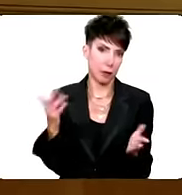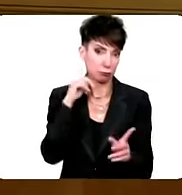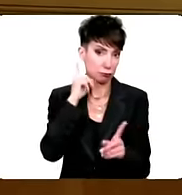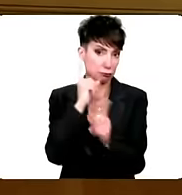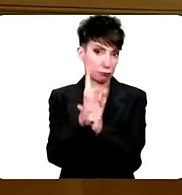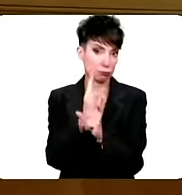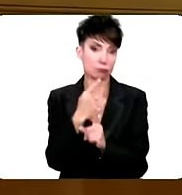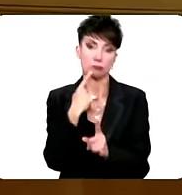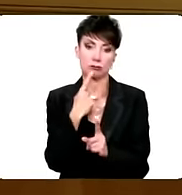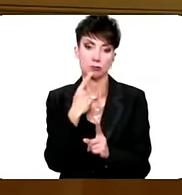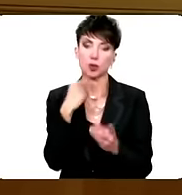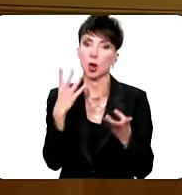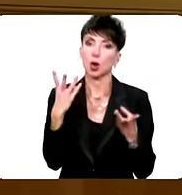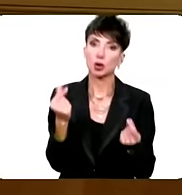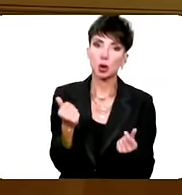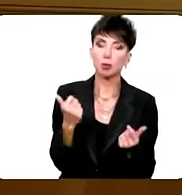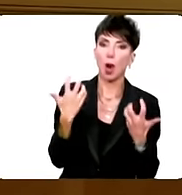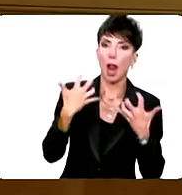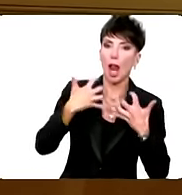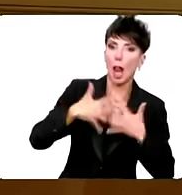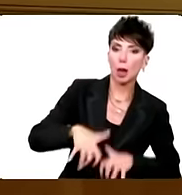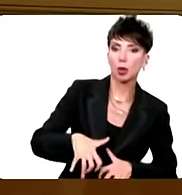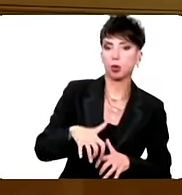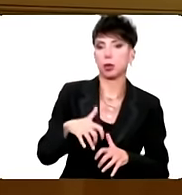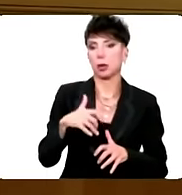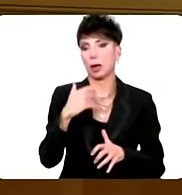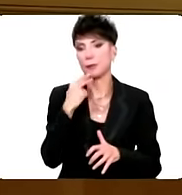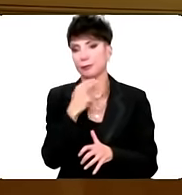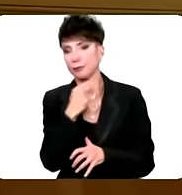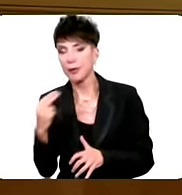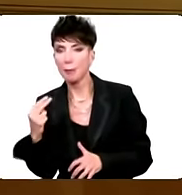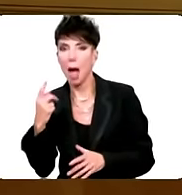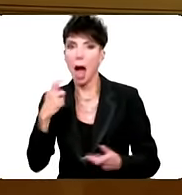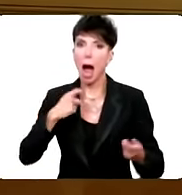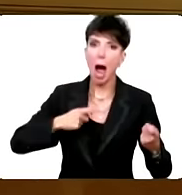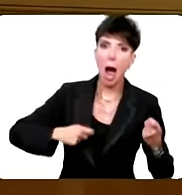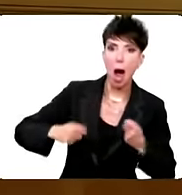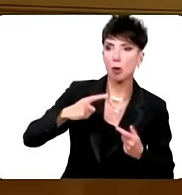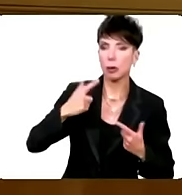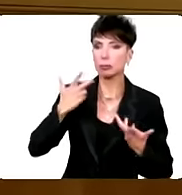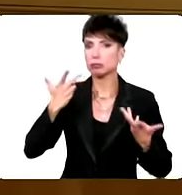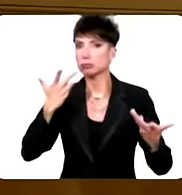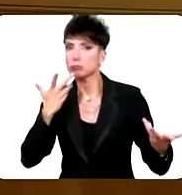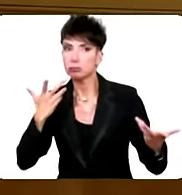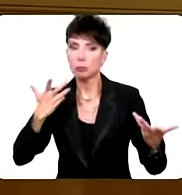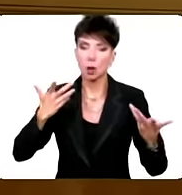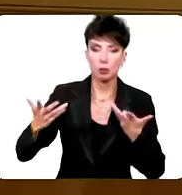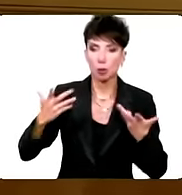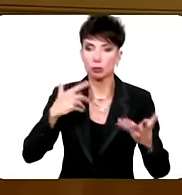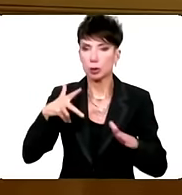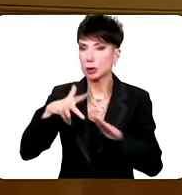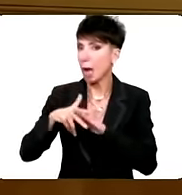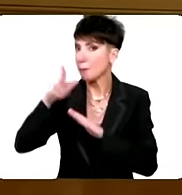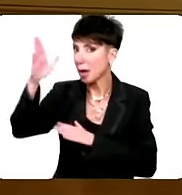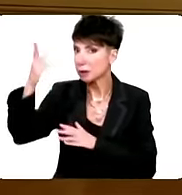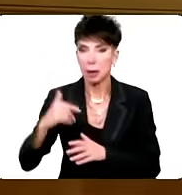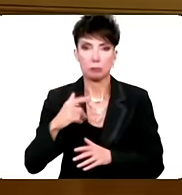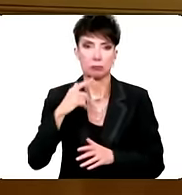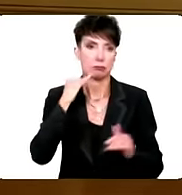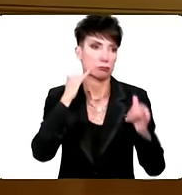τρόπο λειτουργίας συγκεκριμένων αγορών, σε μεγαλύτερη λεπτομέρεια, τράπεζες,